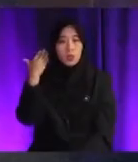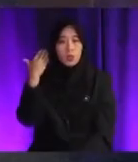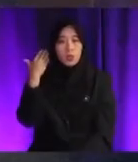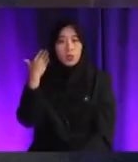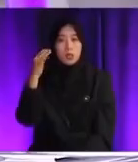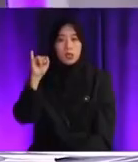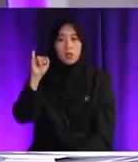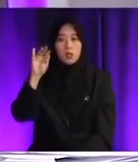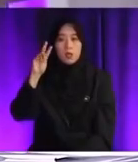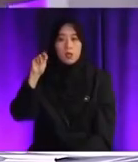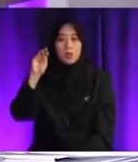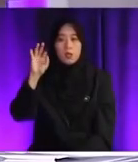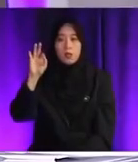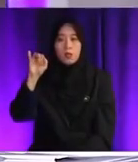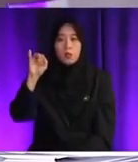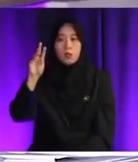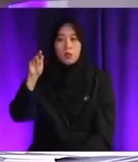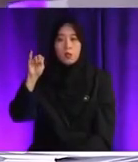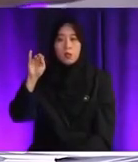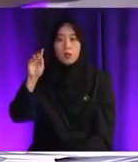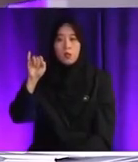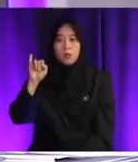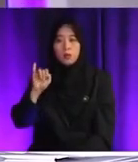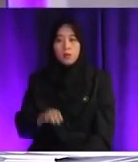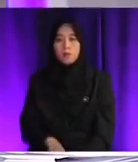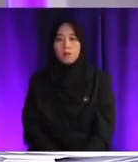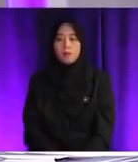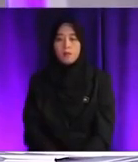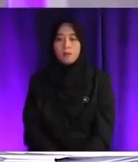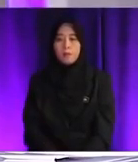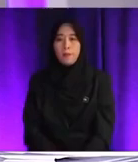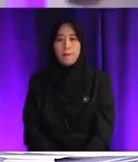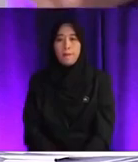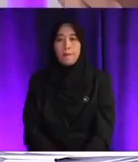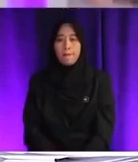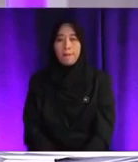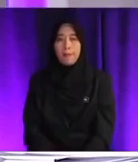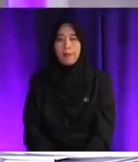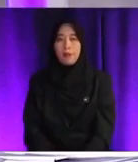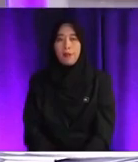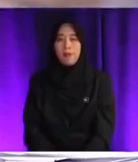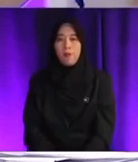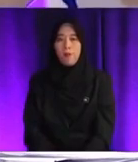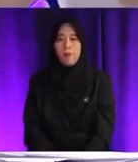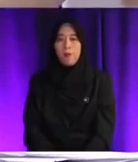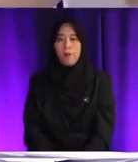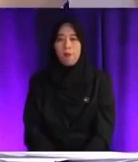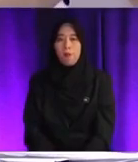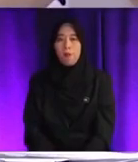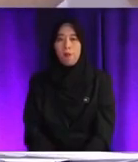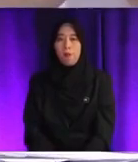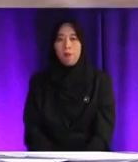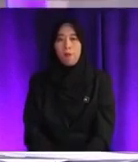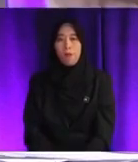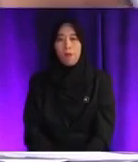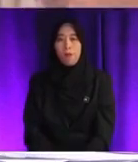Betul. Okey, baik, saya letak dulu infinity. Okey. Ah, lampar dia ternaik pula macam tu. Ya. Sekejap cikgu eh.